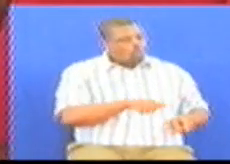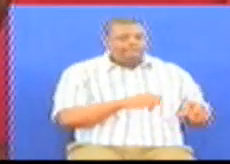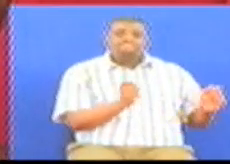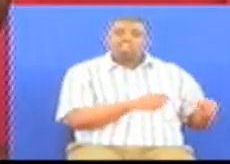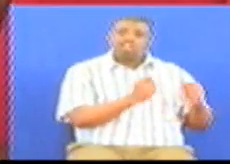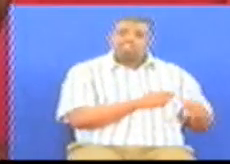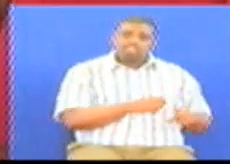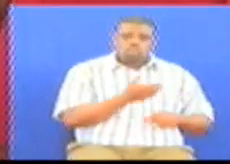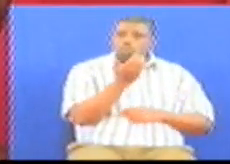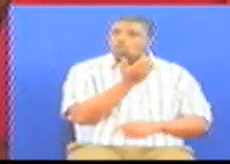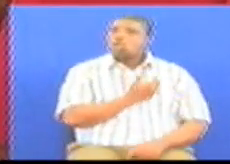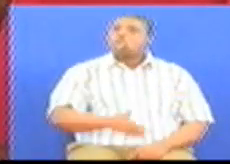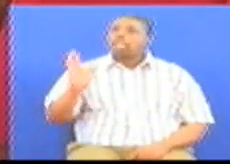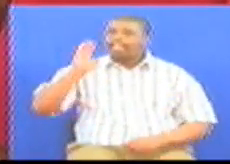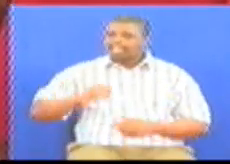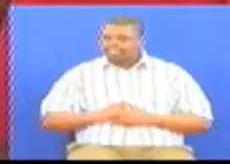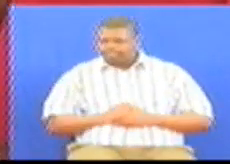kati ya wahifadhi